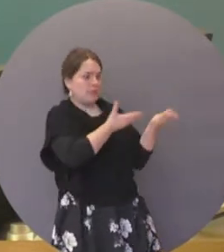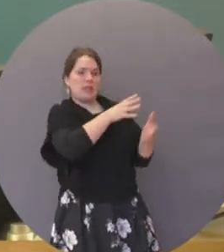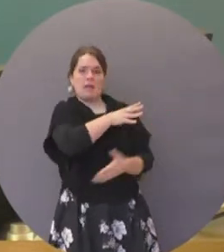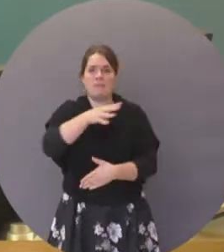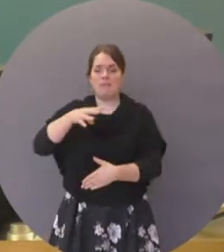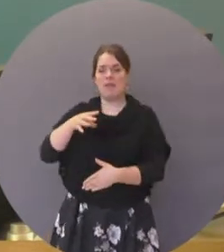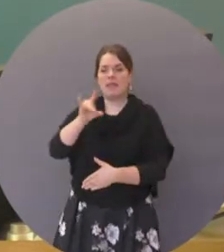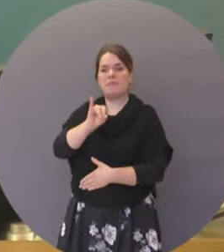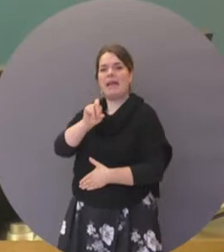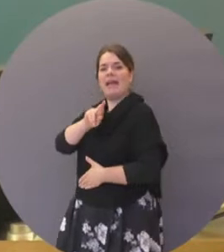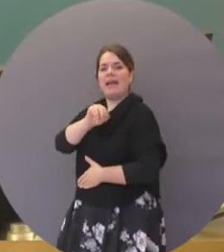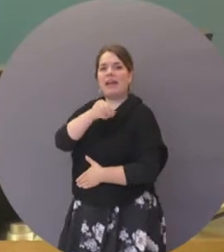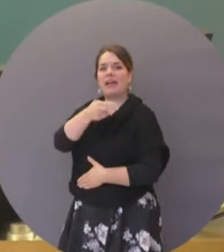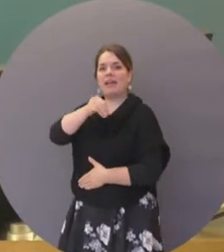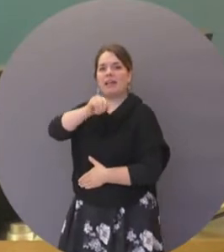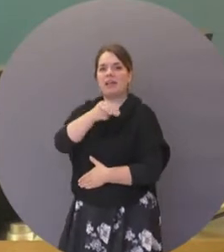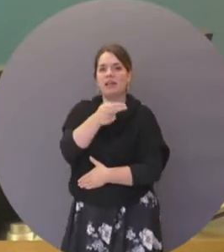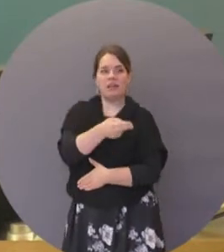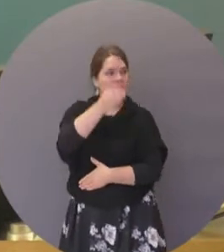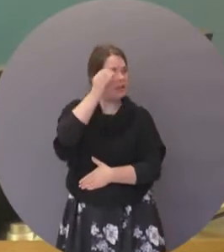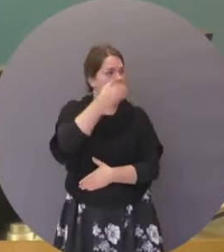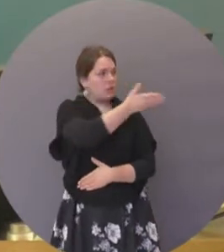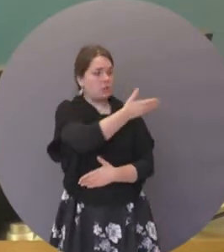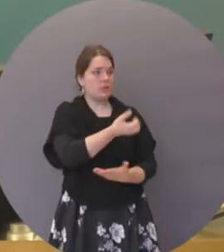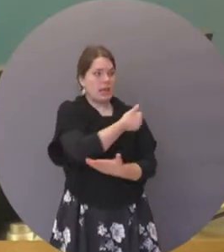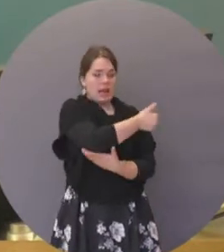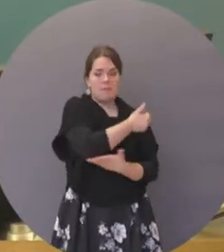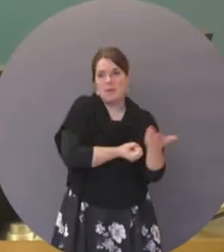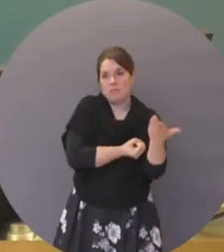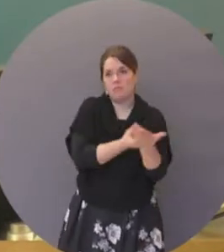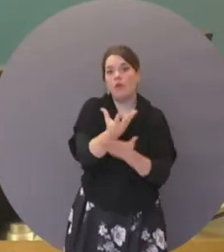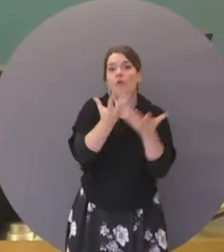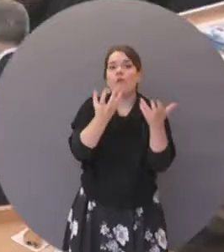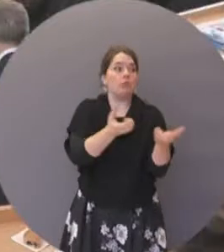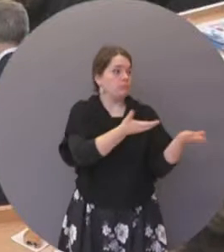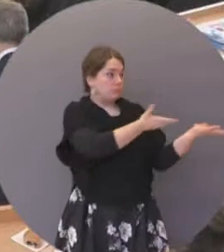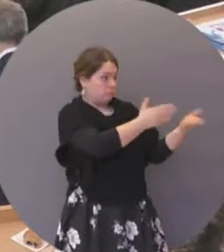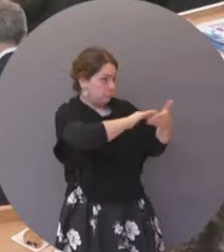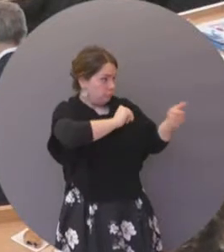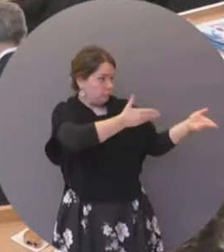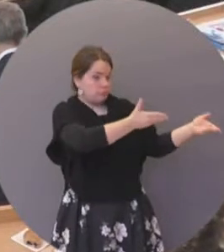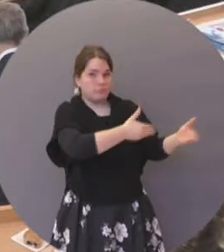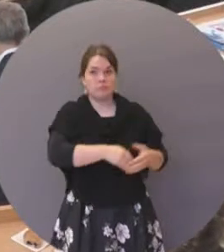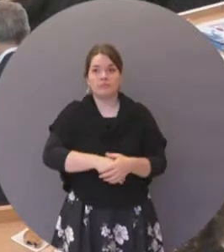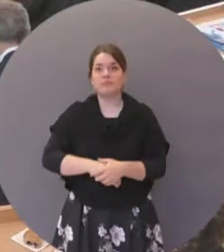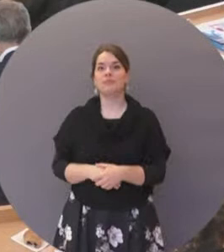erlouin qui a un message à nous communiquer madame Merlin vous avez la parole